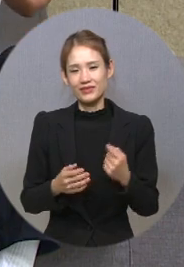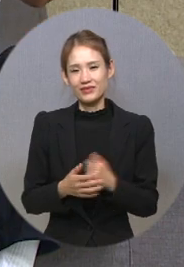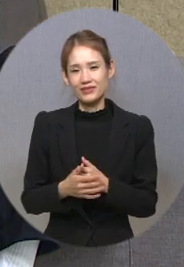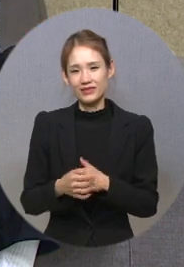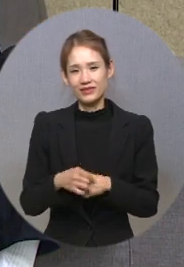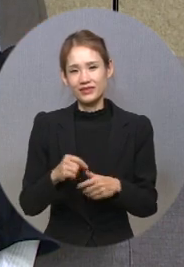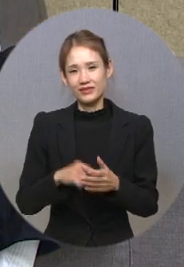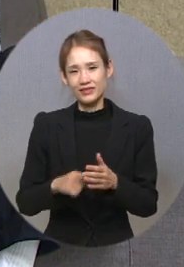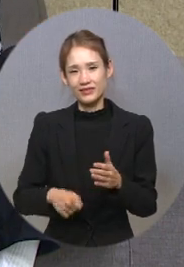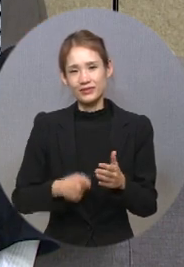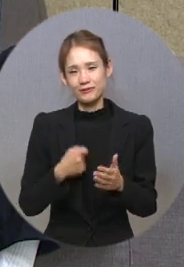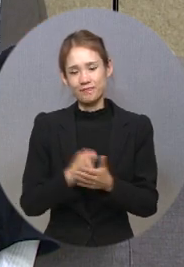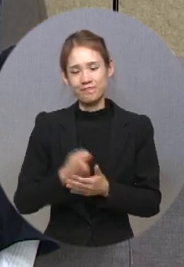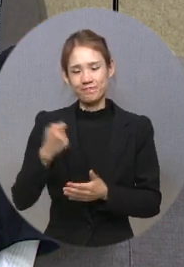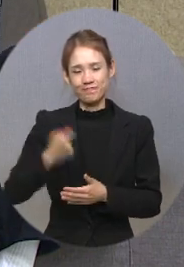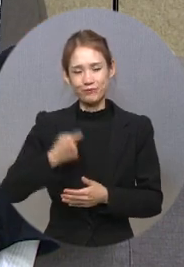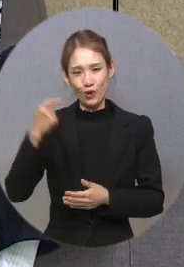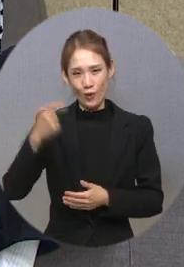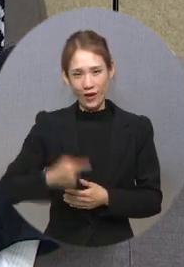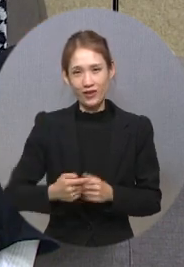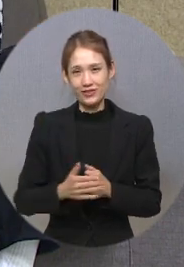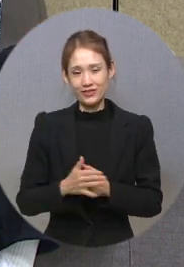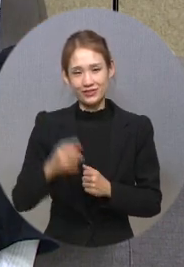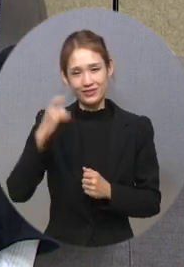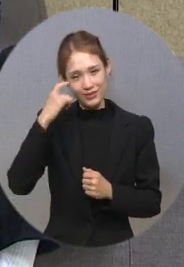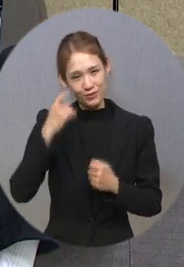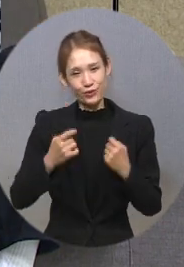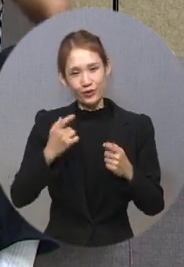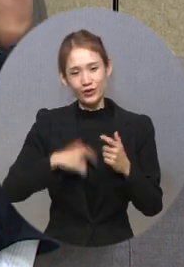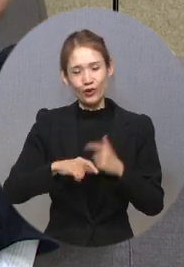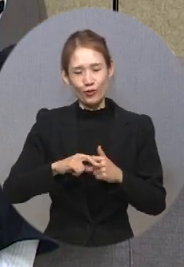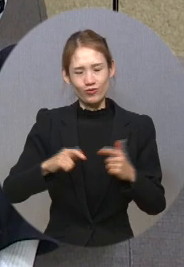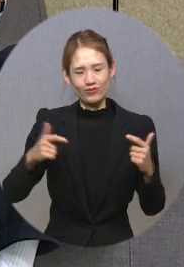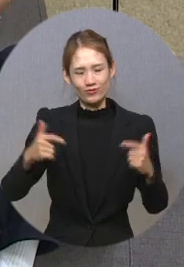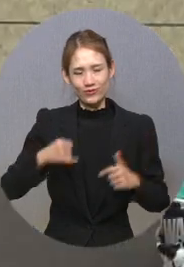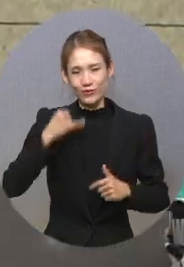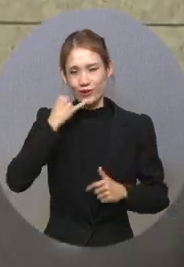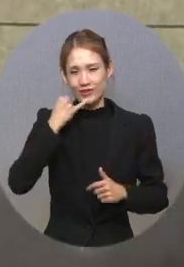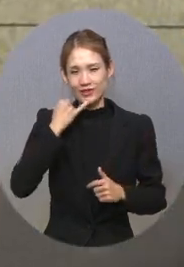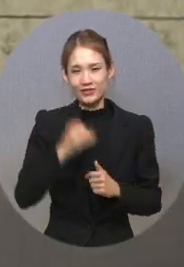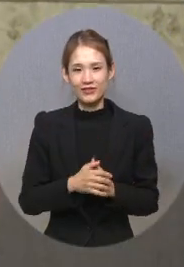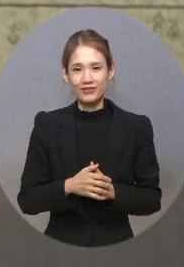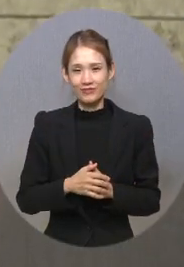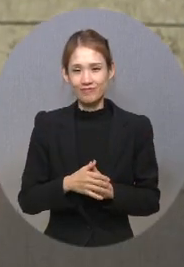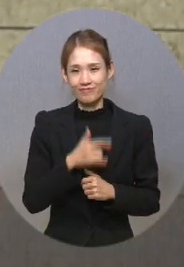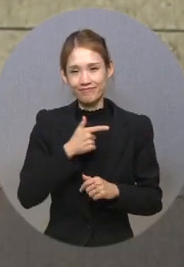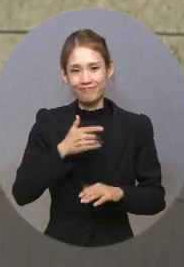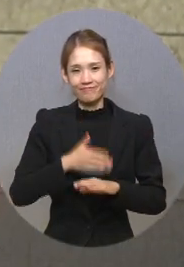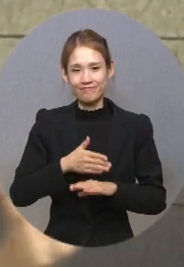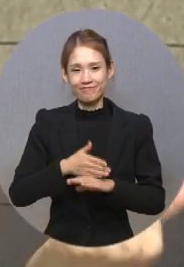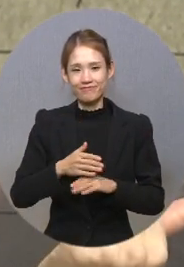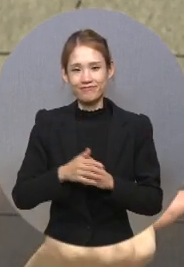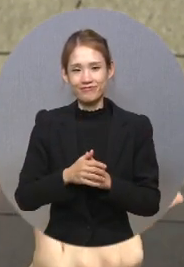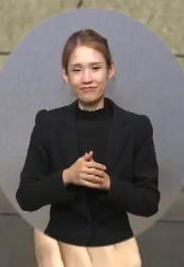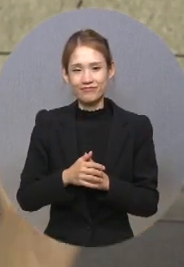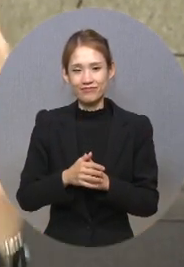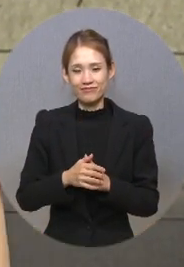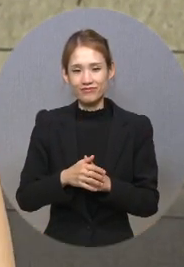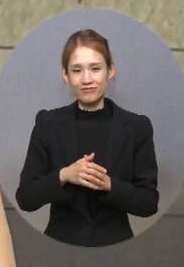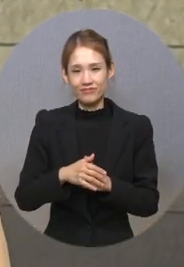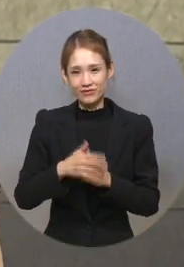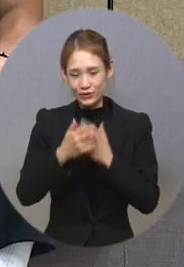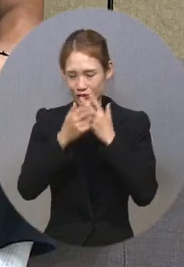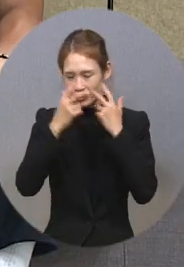좀 마음가짐을 먹고 왔기 때문에 생각보다는 조금 덜 힘들었던 것 같아요. 너무 감사합니다. 아마 잘 때